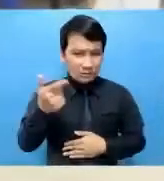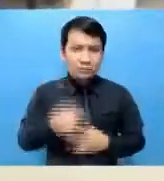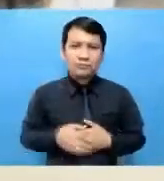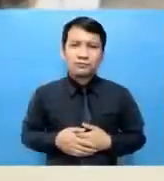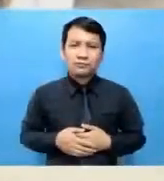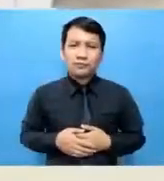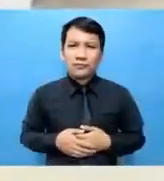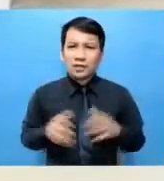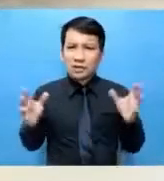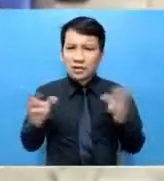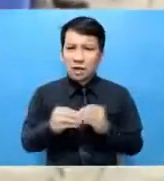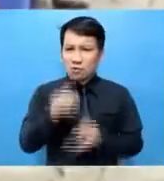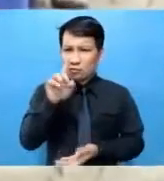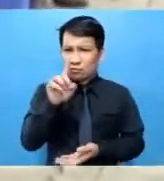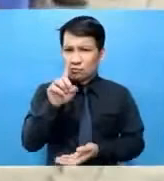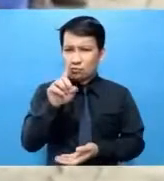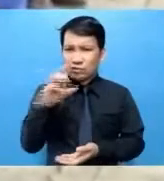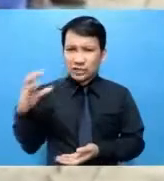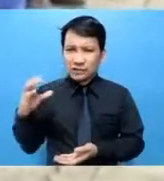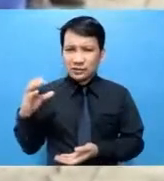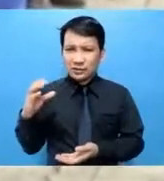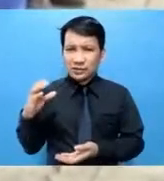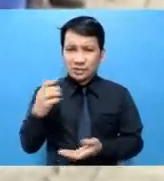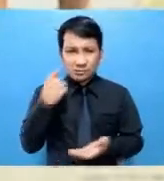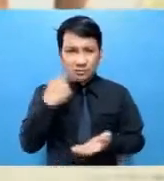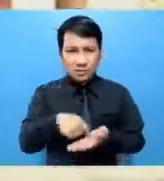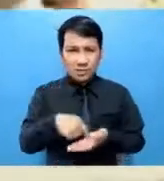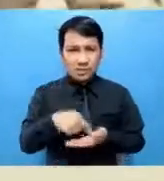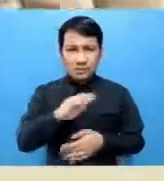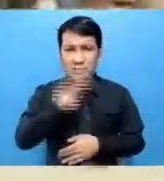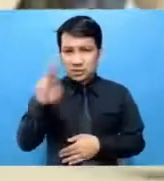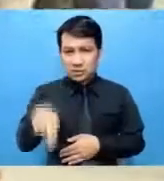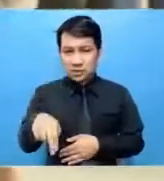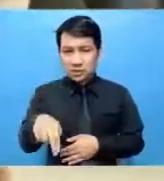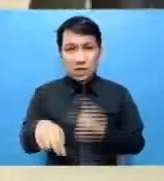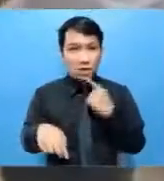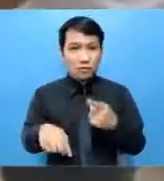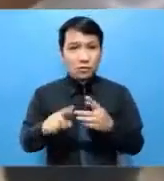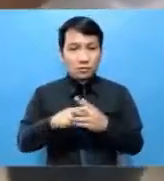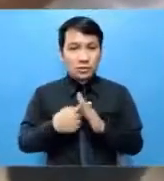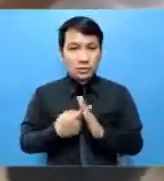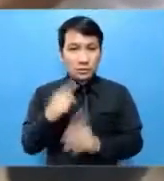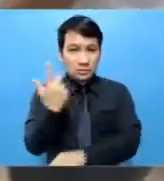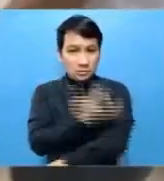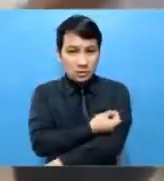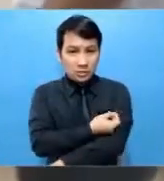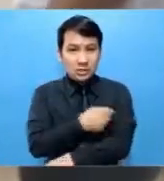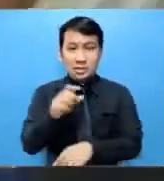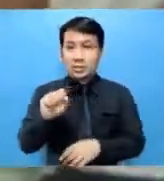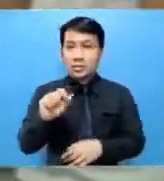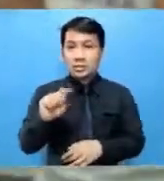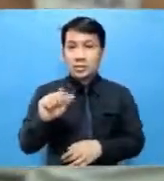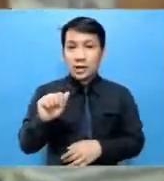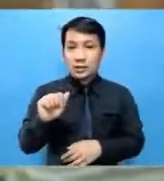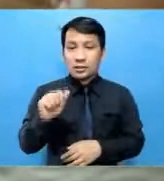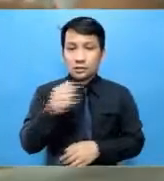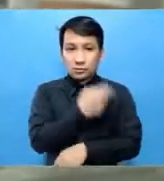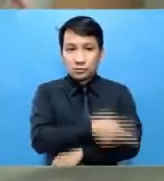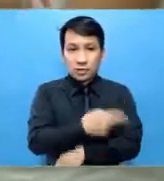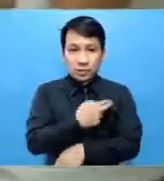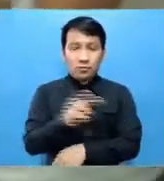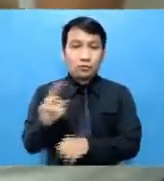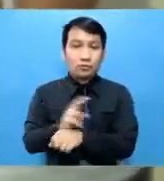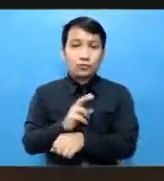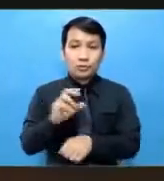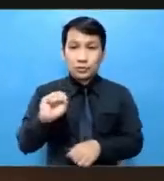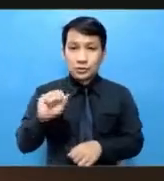Higit 100 ang agad nagparehistro sa Maynila para sa simula ng vaccination sa Santa Ana Hospital gamit ang Sputnik